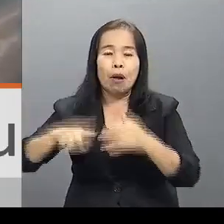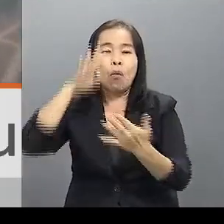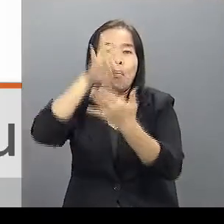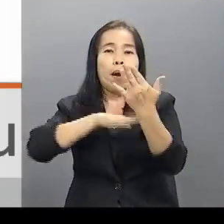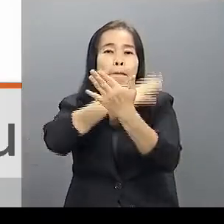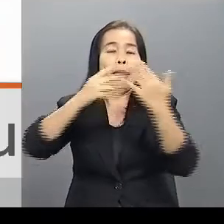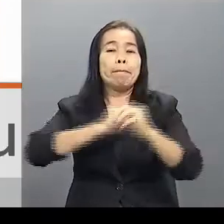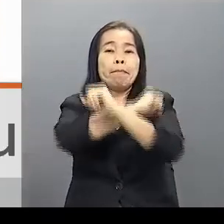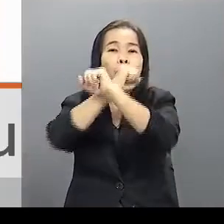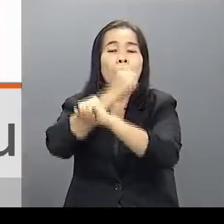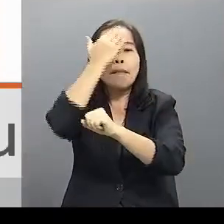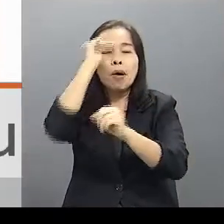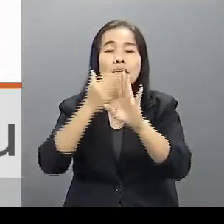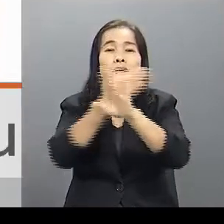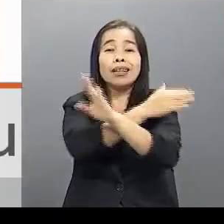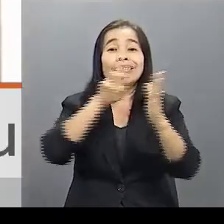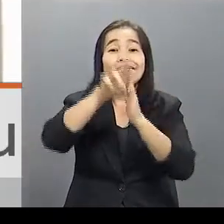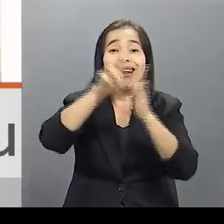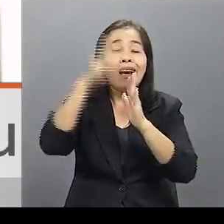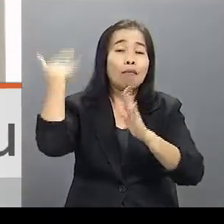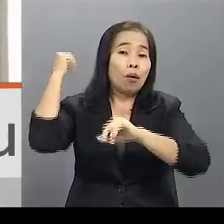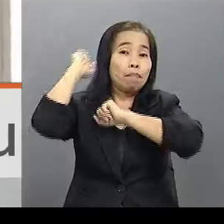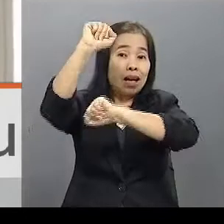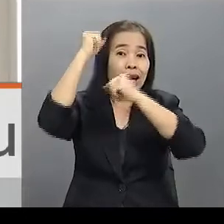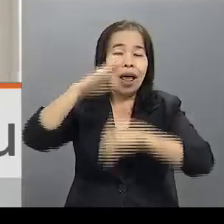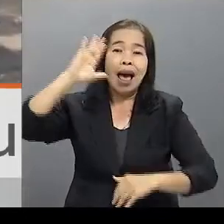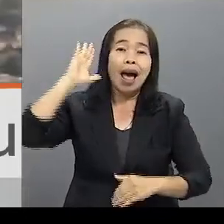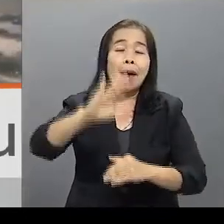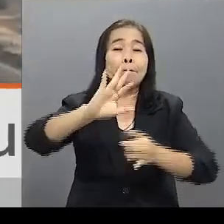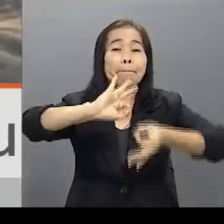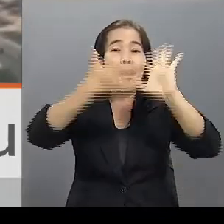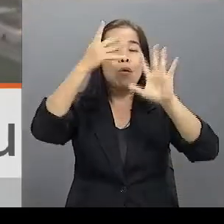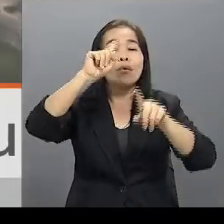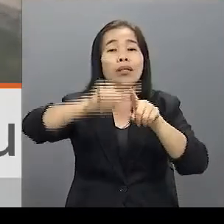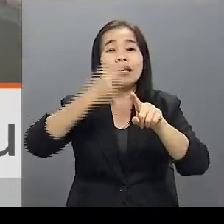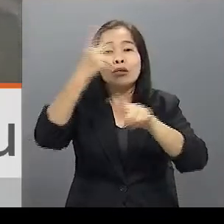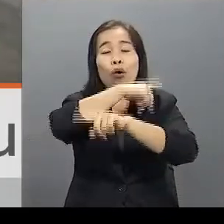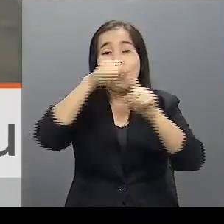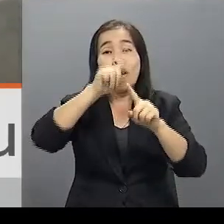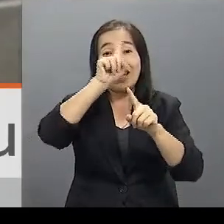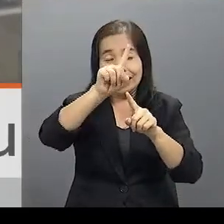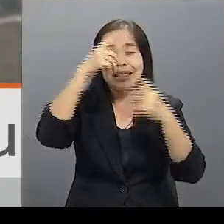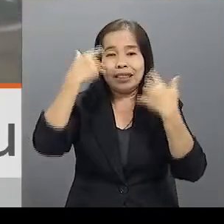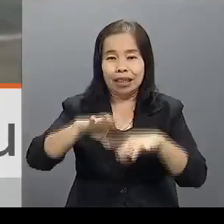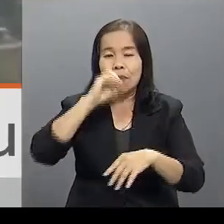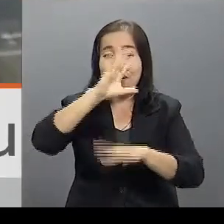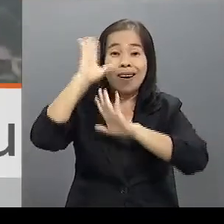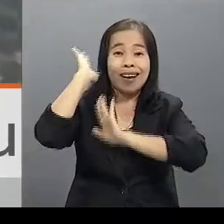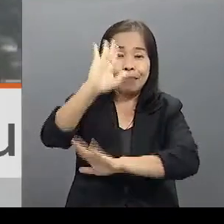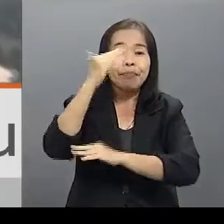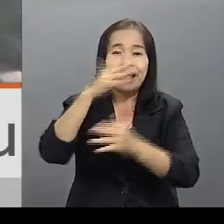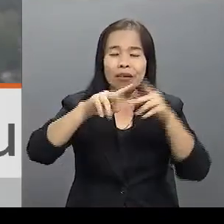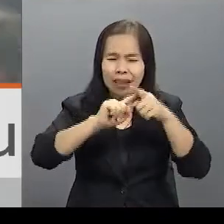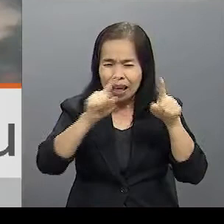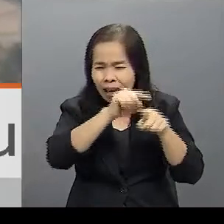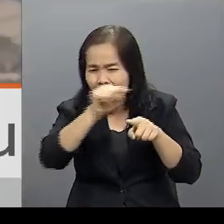ตั้แตจังวดเชีงรายประกาศงดการเผาทุกชนิดมาตงแต่วัที่ 1 กุภาพันธ์แ้จะพบจุดความร้อนหอว Hotspot ในพ้นที่ไม่มากนักแต่ยั